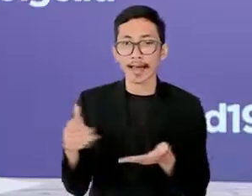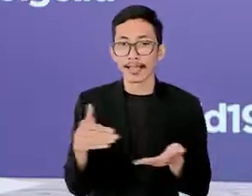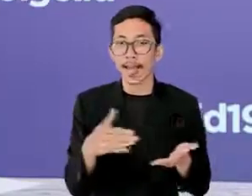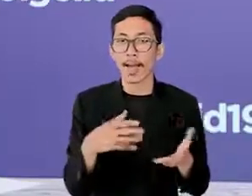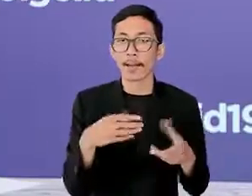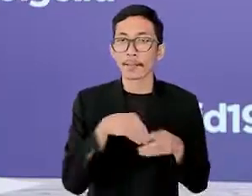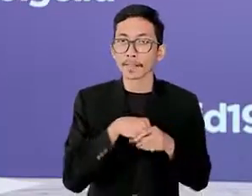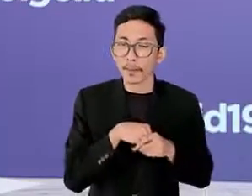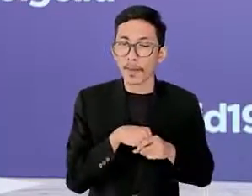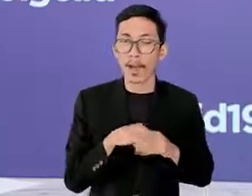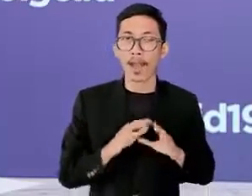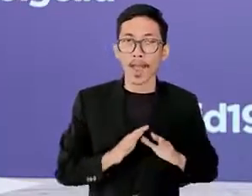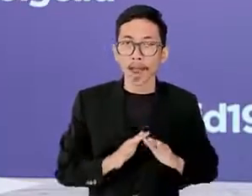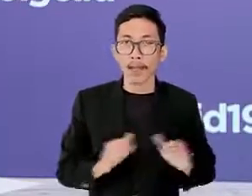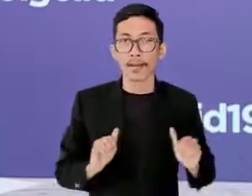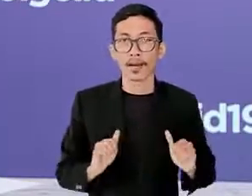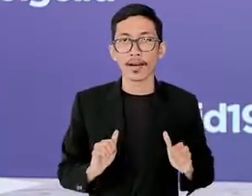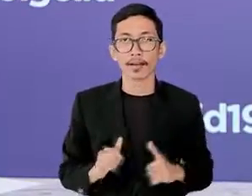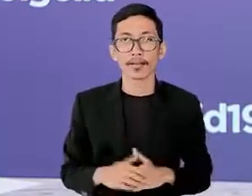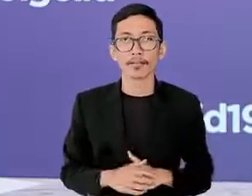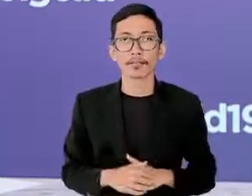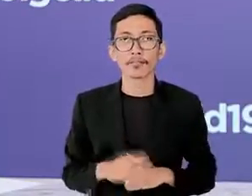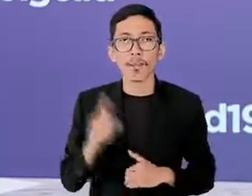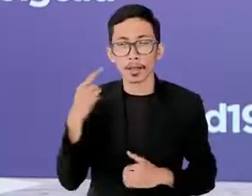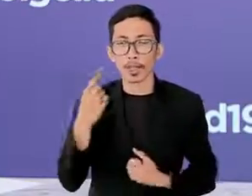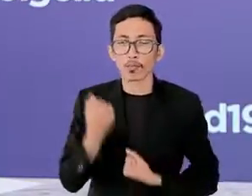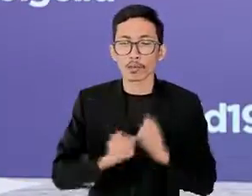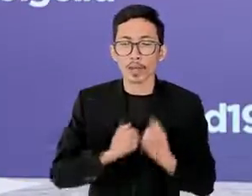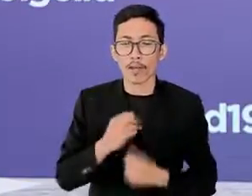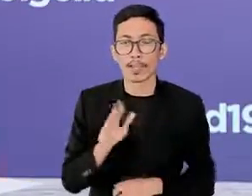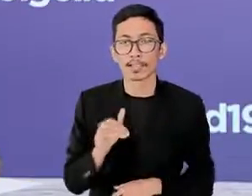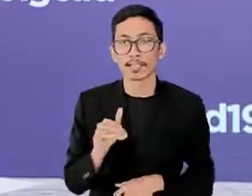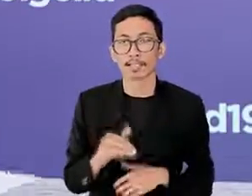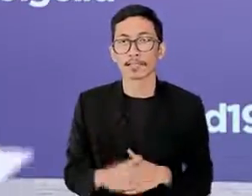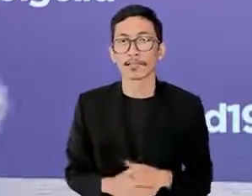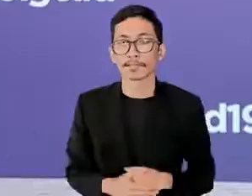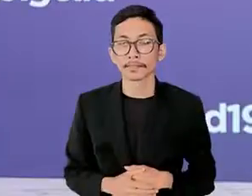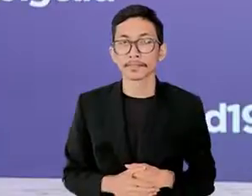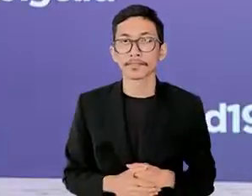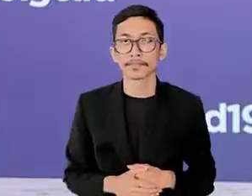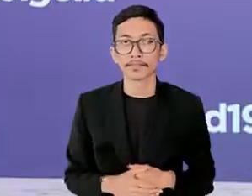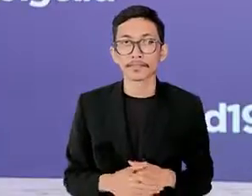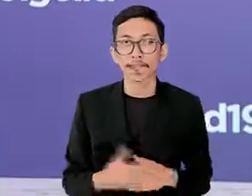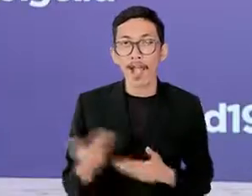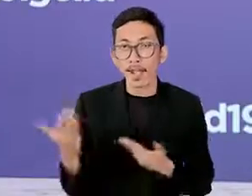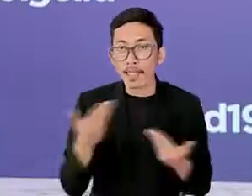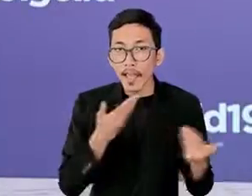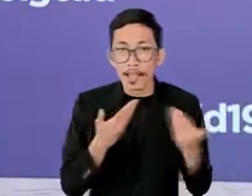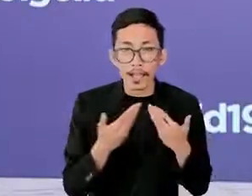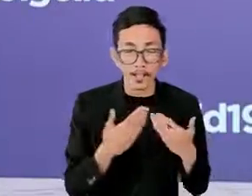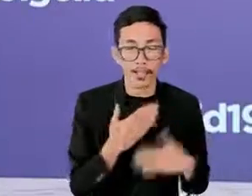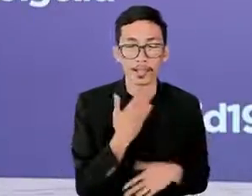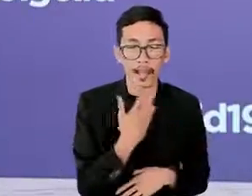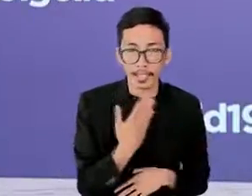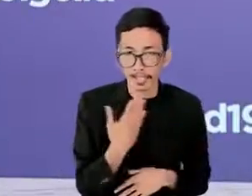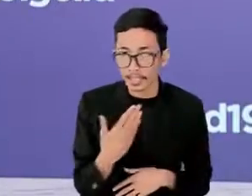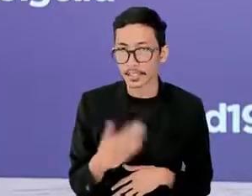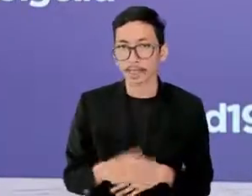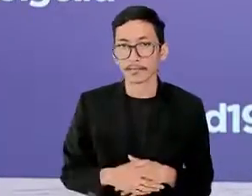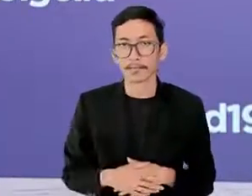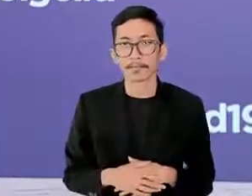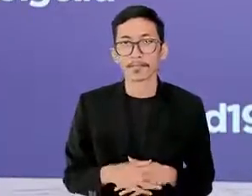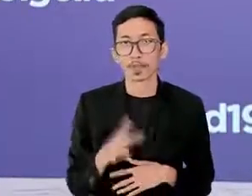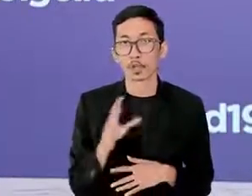masyarakatnya dapat dicapai demikian Terima kasih atas pertanyaan media dengan demikian konferensi pers pada